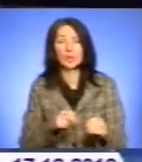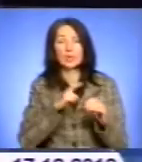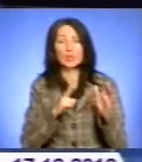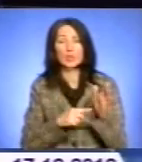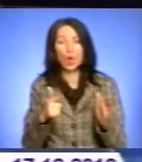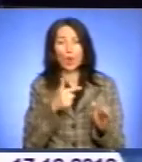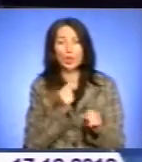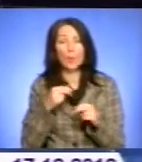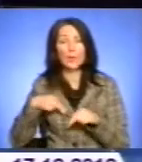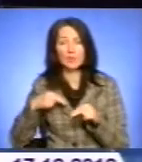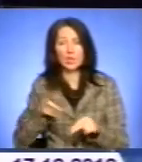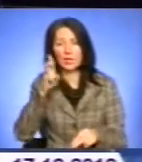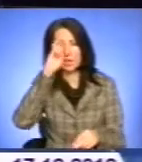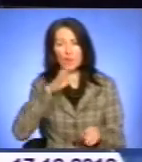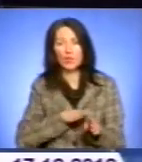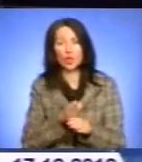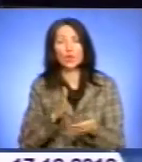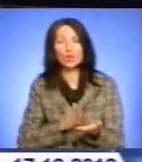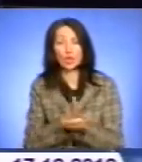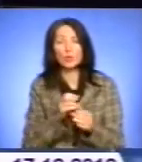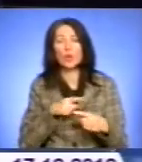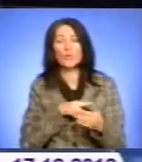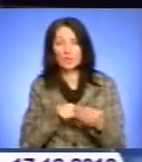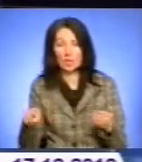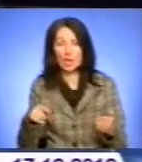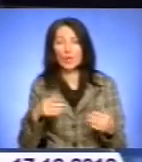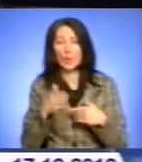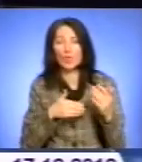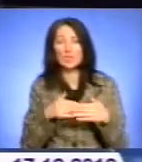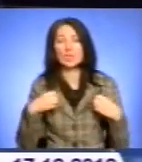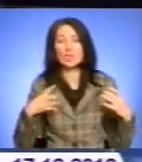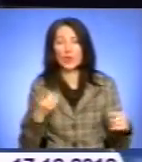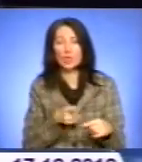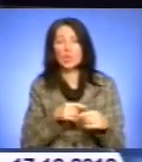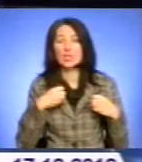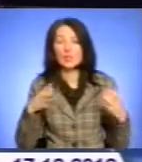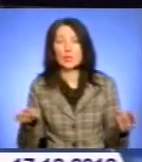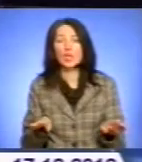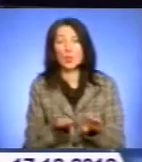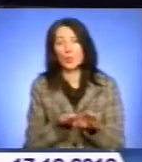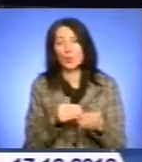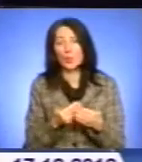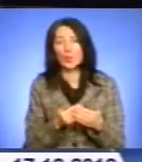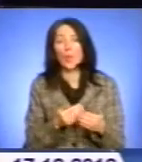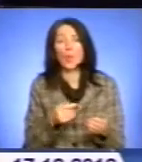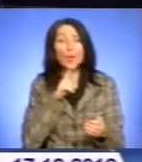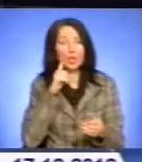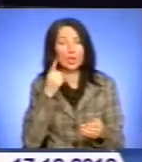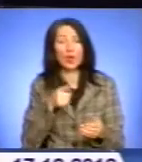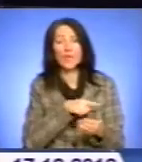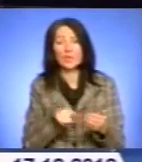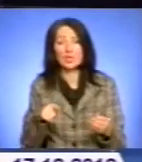Грудня працівники Державної виконавчої служби відзначають професійне свято. Це свято порівняно молоде. Його відзначають в Україні